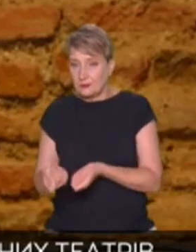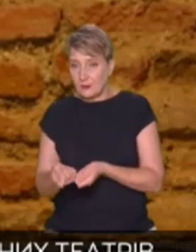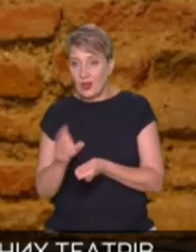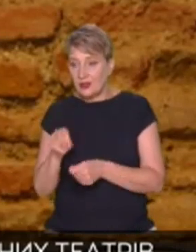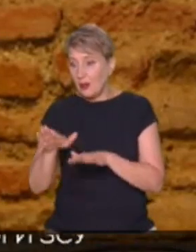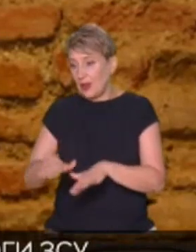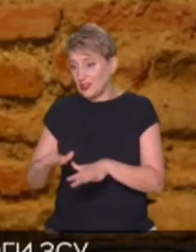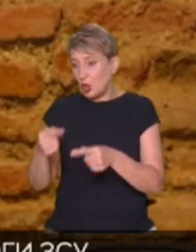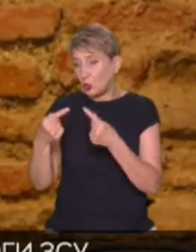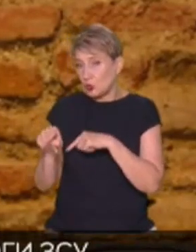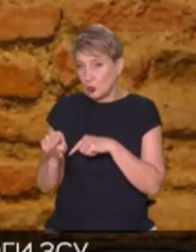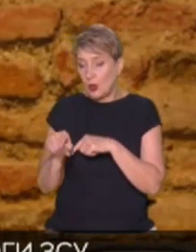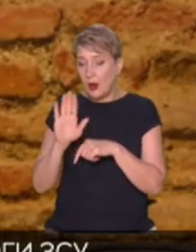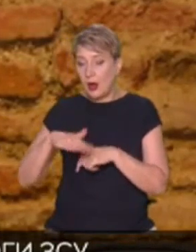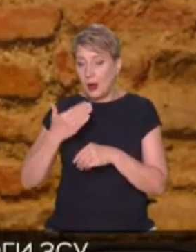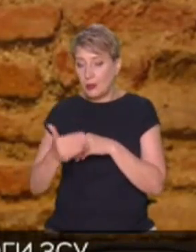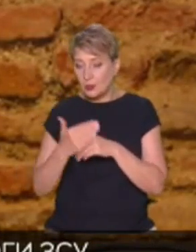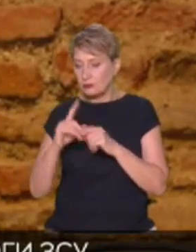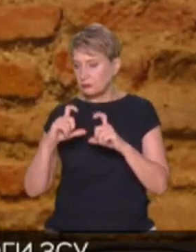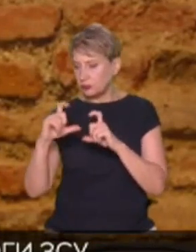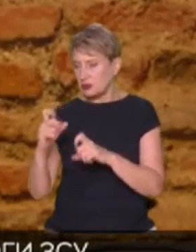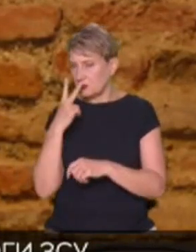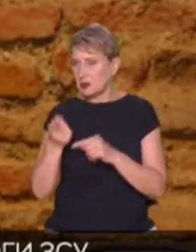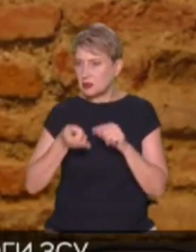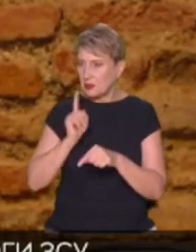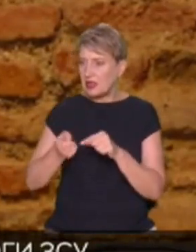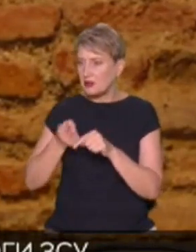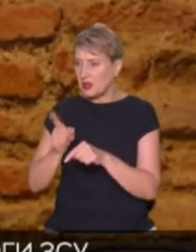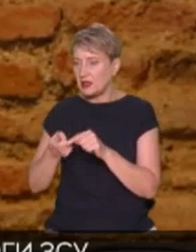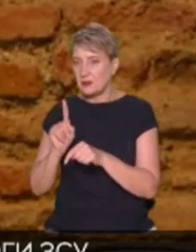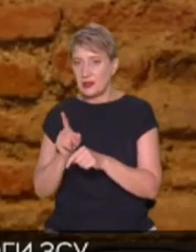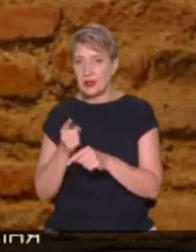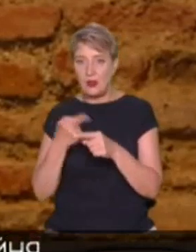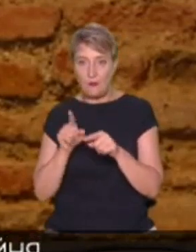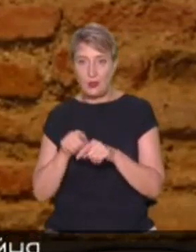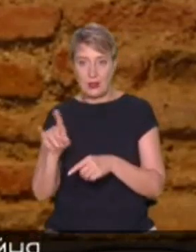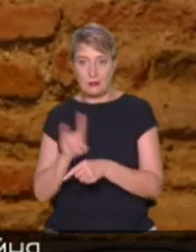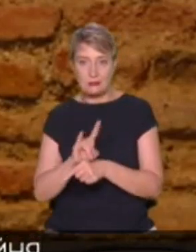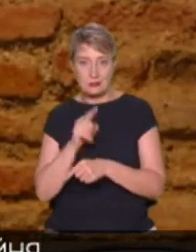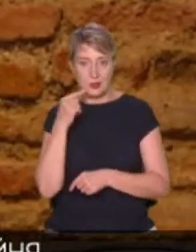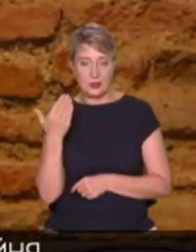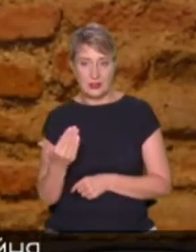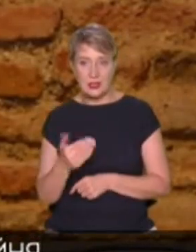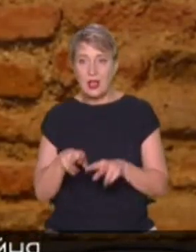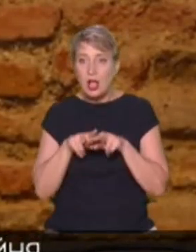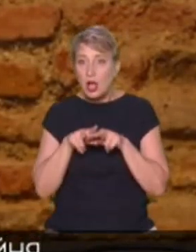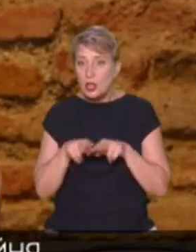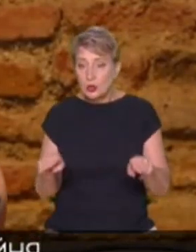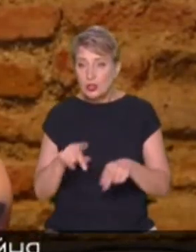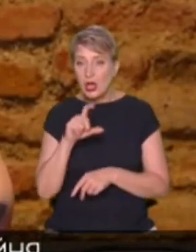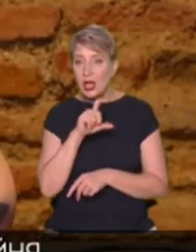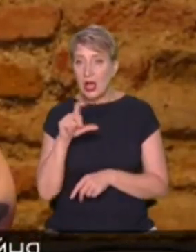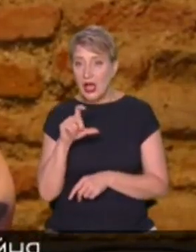их немного по-другому, фотографируют, говорят, что вот новое сбитие «Байрактара», ну, фотоотчетные войска. Вот они, пожалуйста, вам. И то же самое и с «Хаймерсами», потому